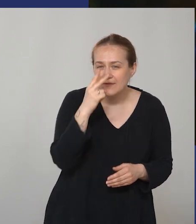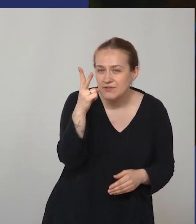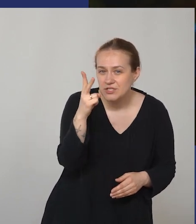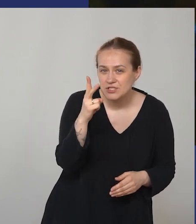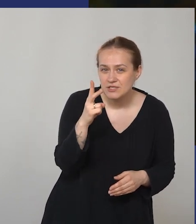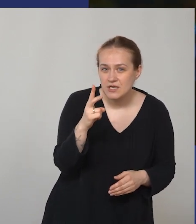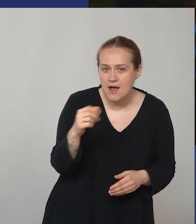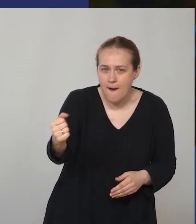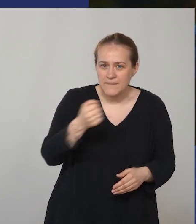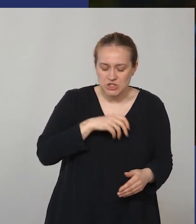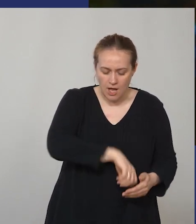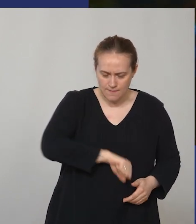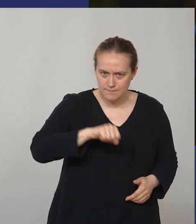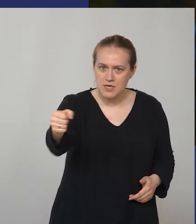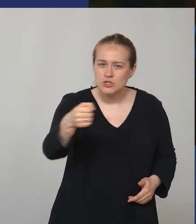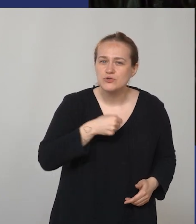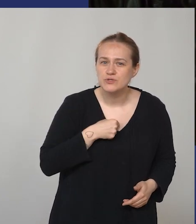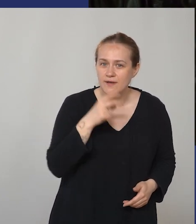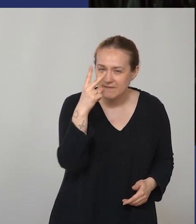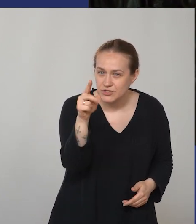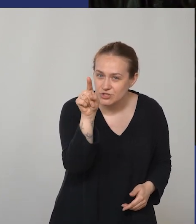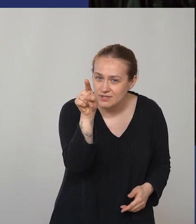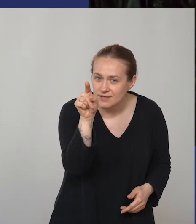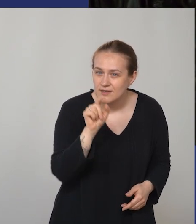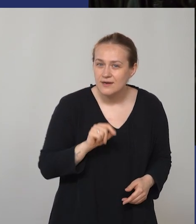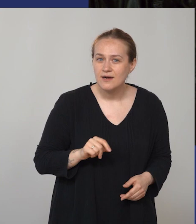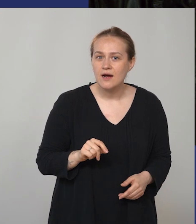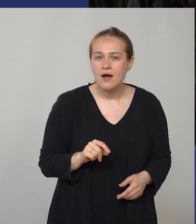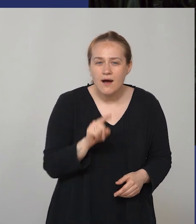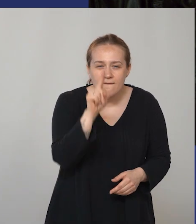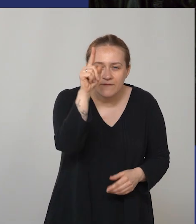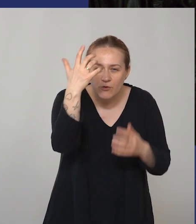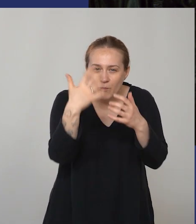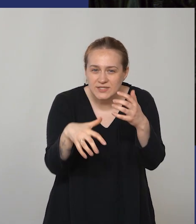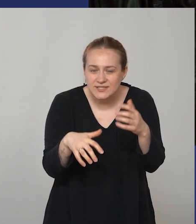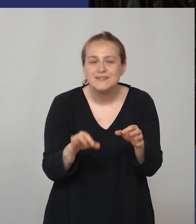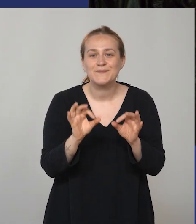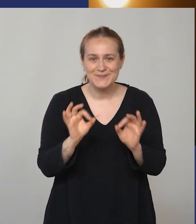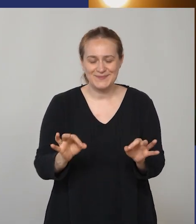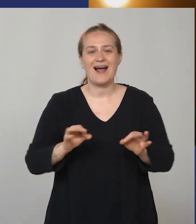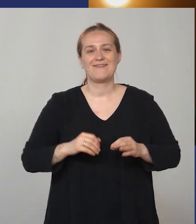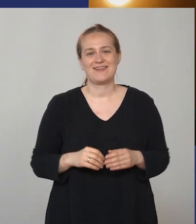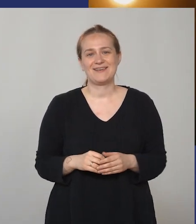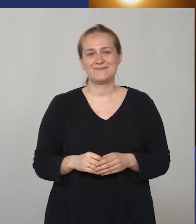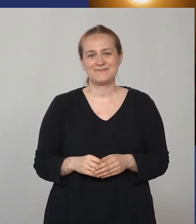Вон, видишь? Прижал меч к груди. Угу. Видишь? Вверху посередине. Правильно.